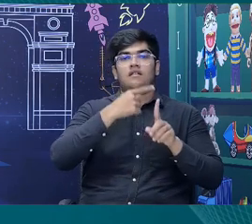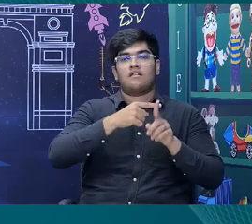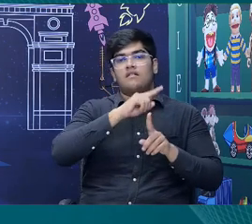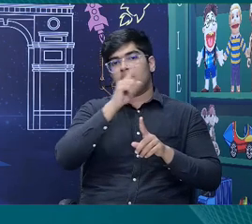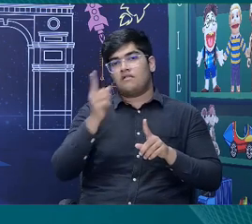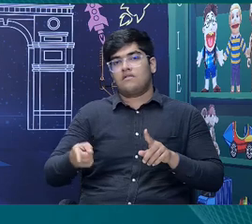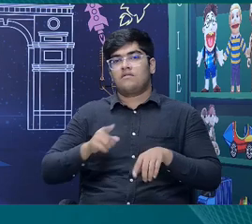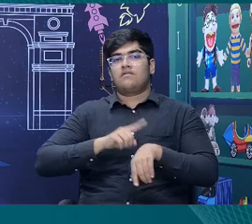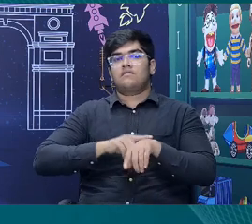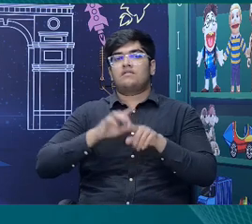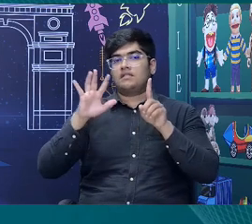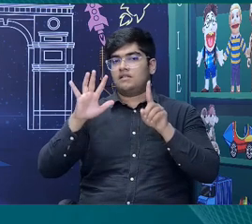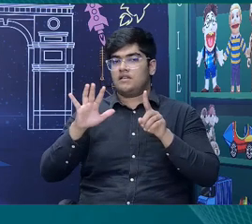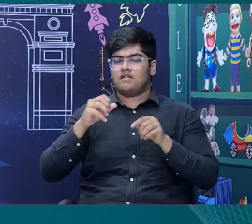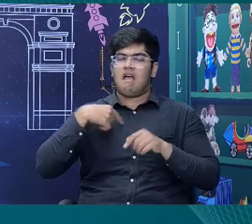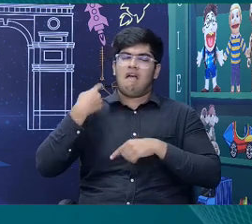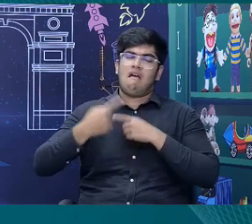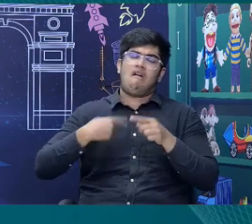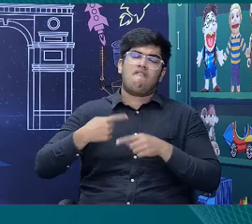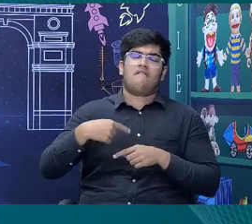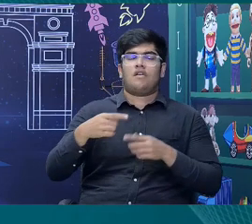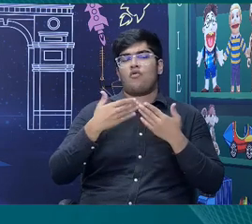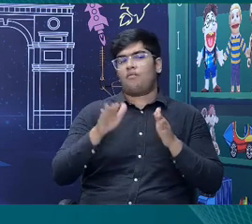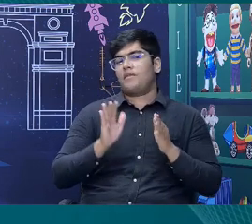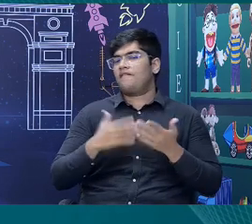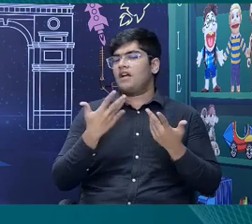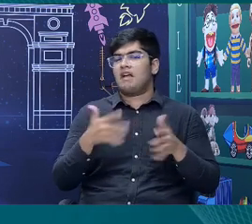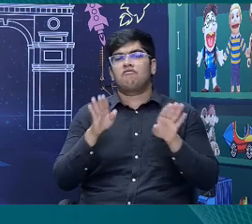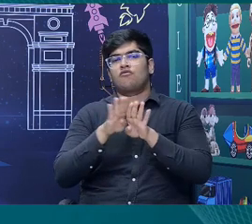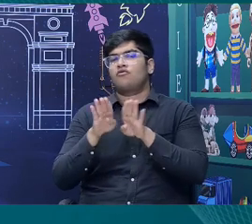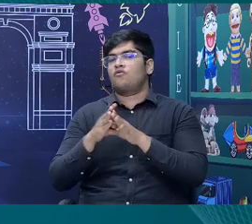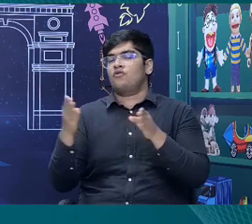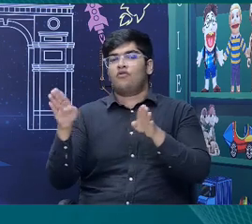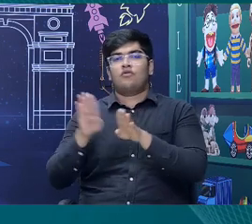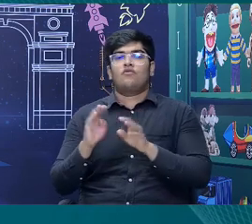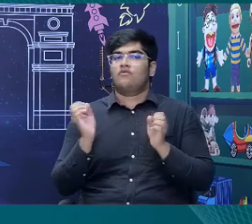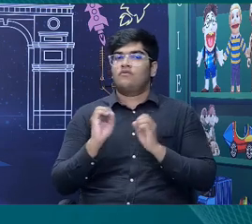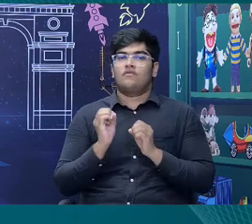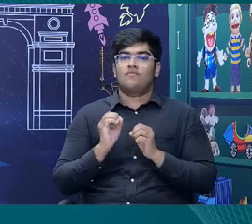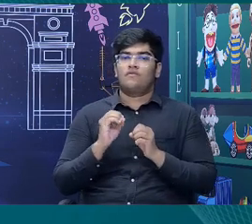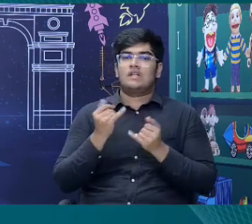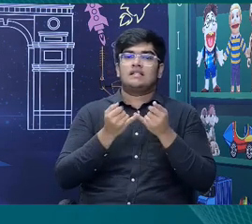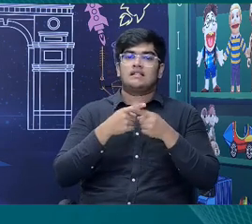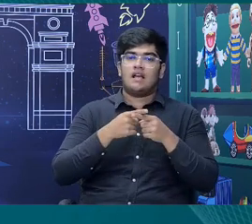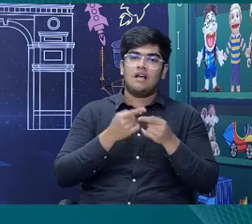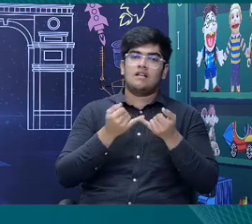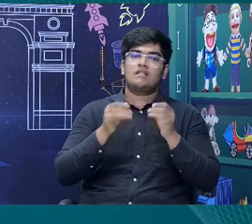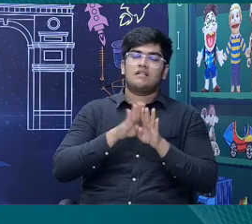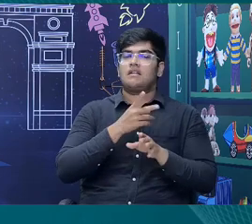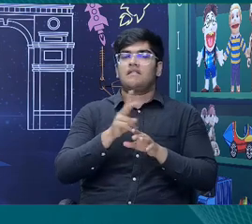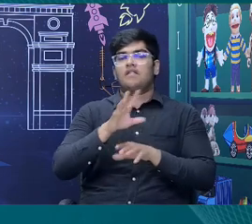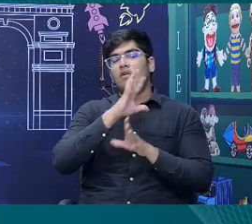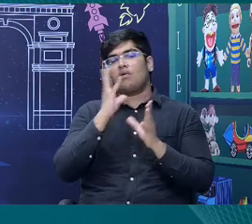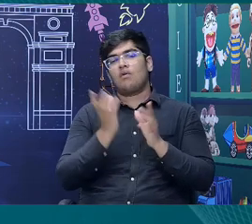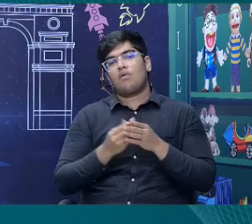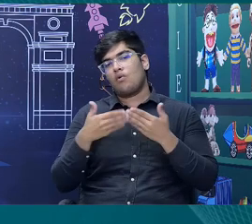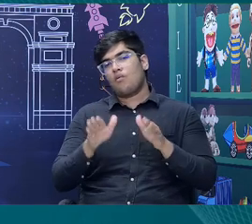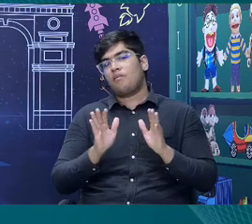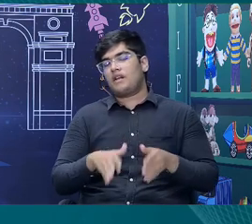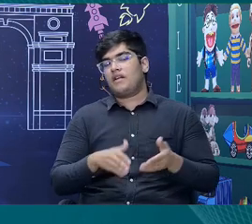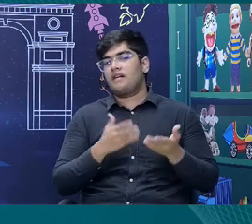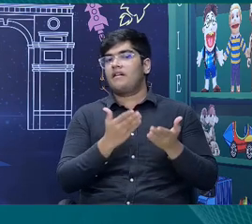टू 6 पीएम एंड यू कैन आल्सो परचेज दीज बुक्स ऑन गजटेड हॉलीडेज इंक्लूडिंग सैटरडेज एंड संडे एंड इफ यू